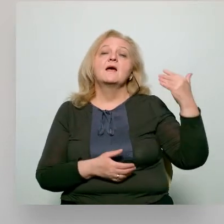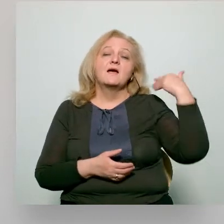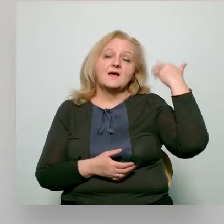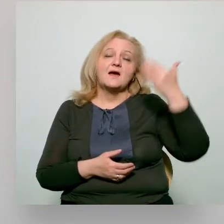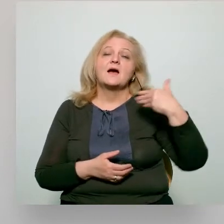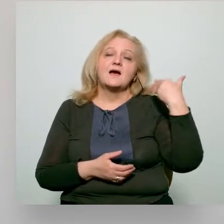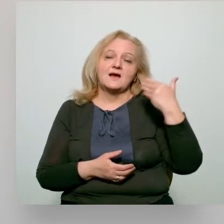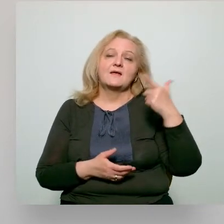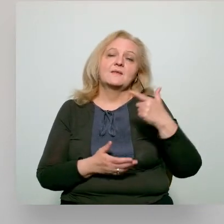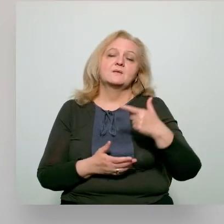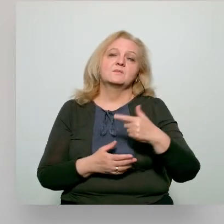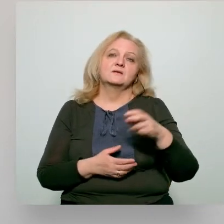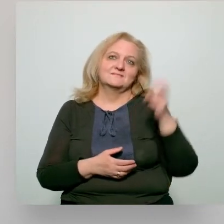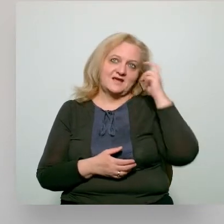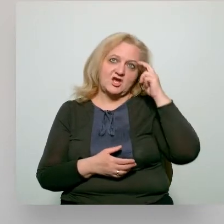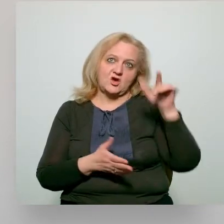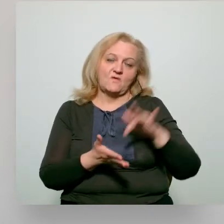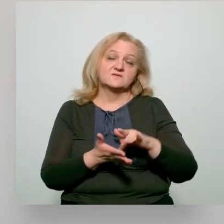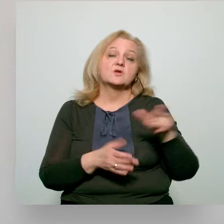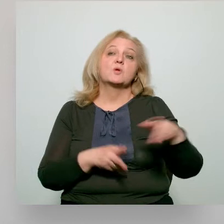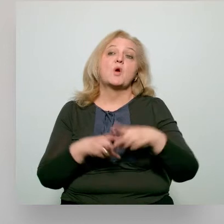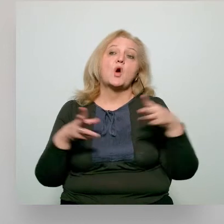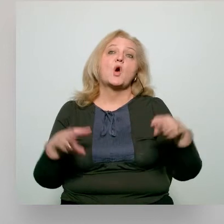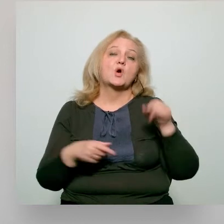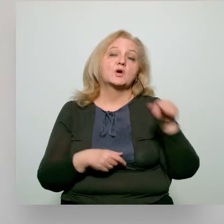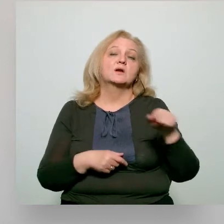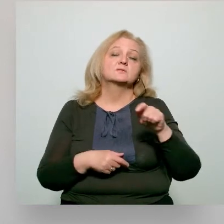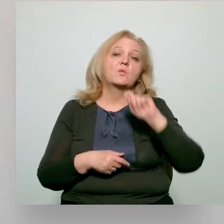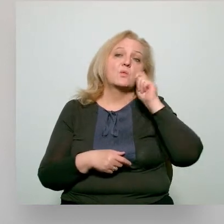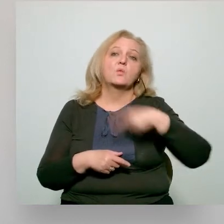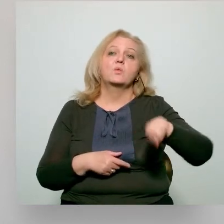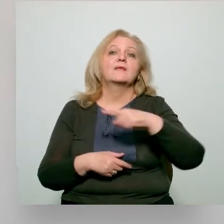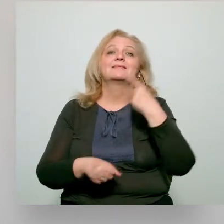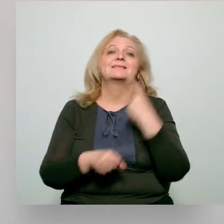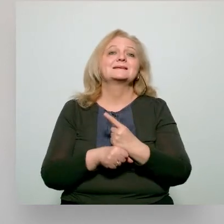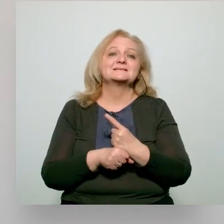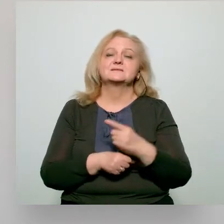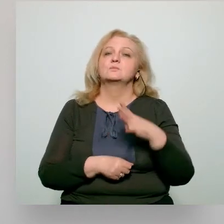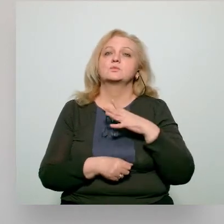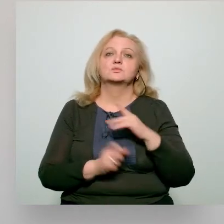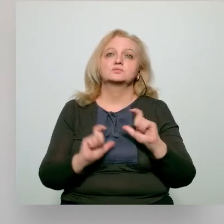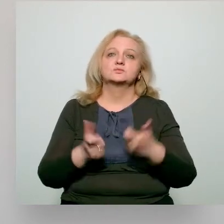Kijowsko-Mohylańską, zatem był to ten okres w historii, gdy Ukraińcy zdecydowali się